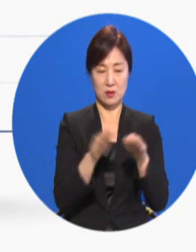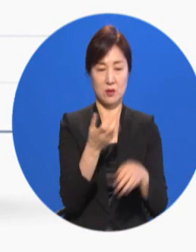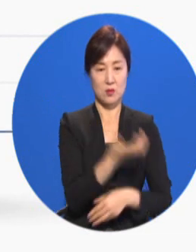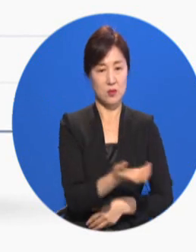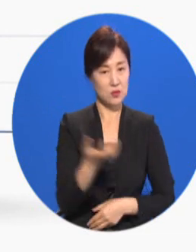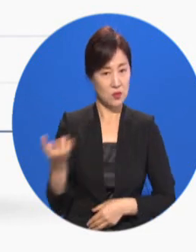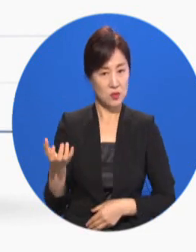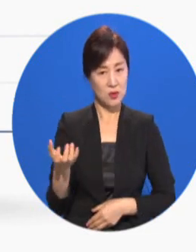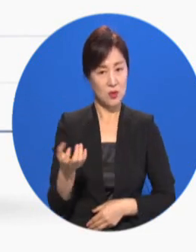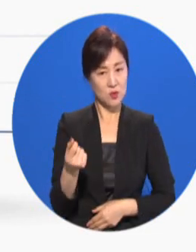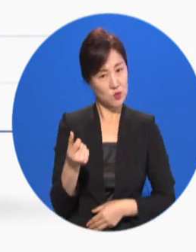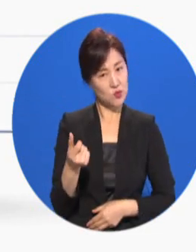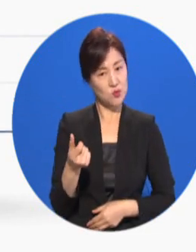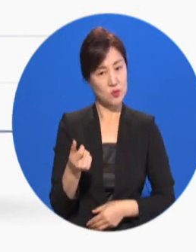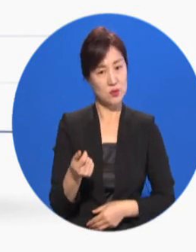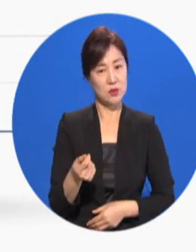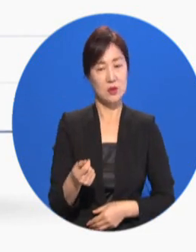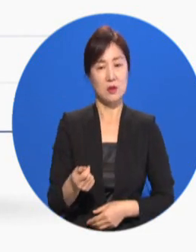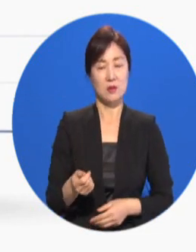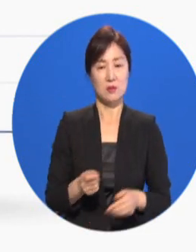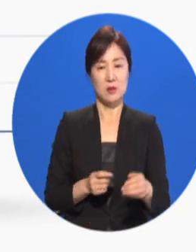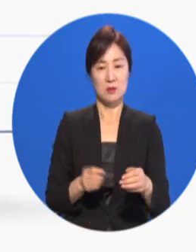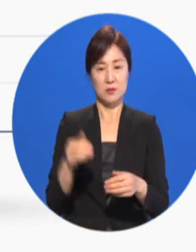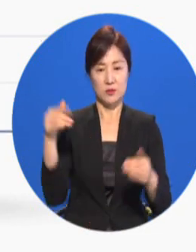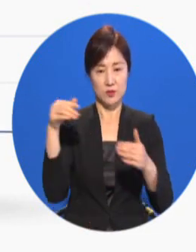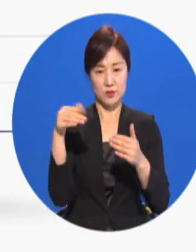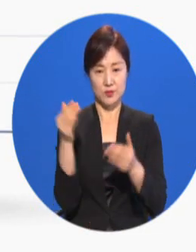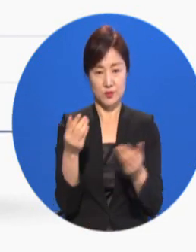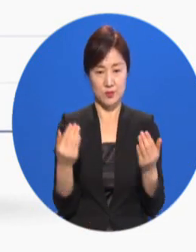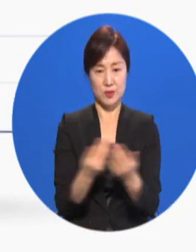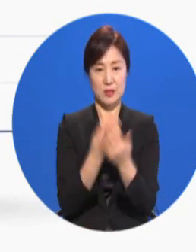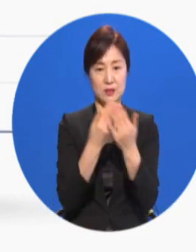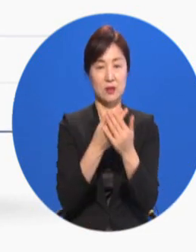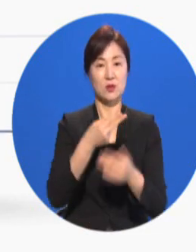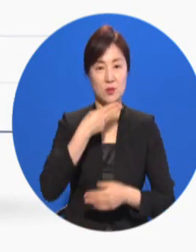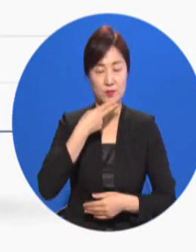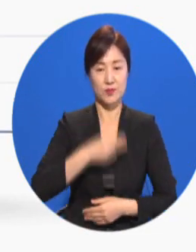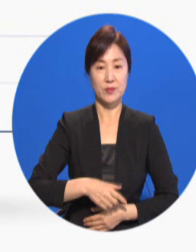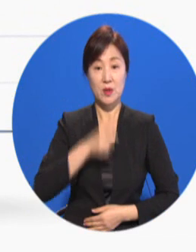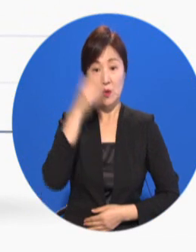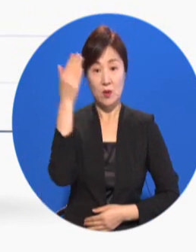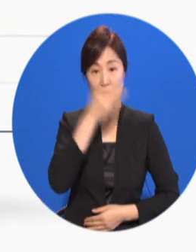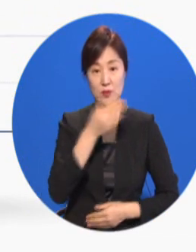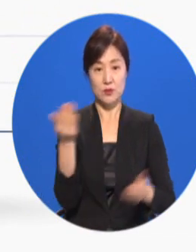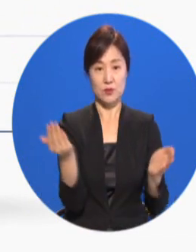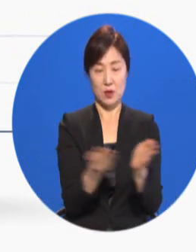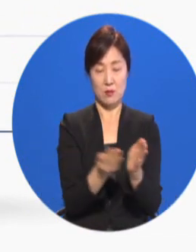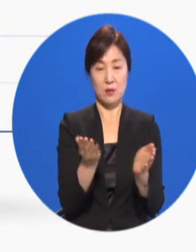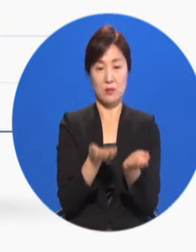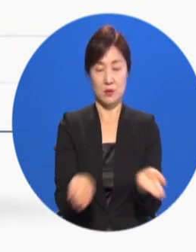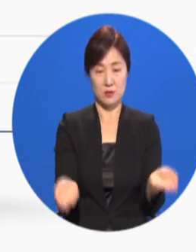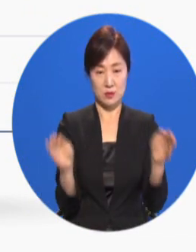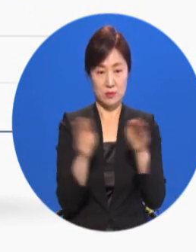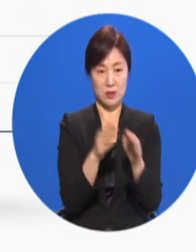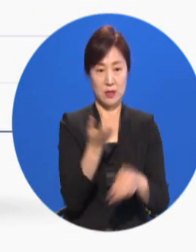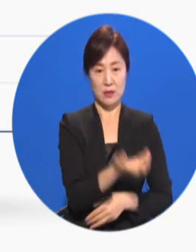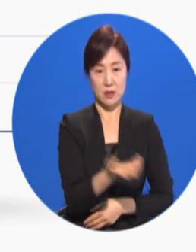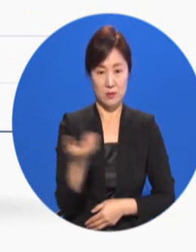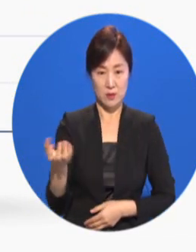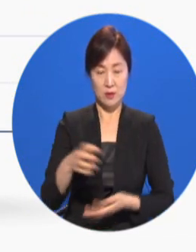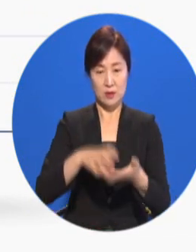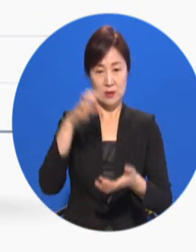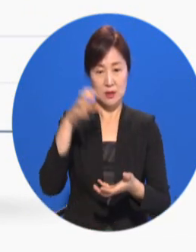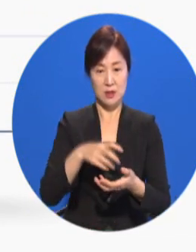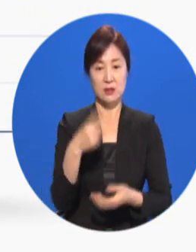추첨합니다 한동안 부진했던 여수 광양항 의 컨테이너 물동량은 2018년 241 만 기 우 를